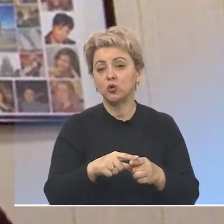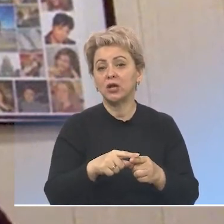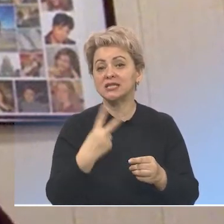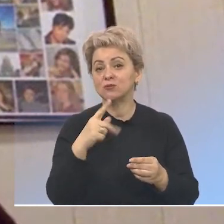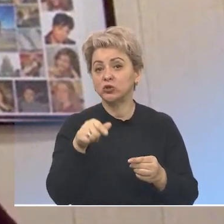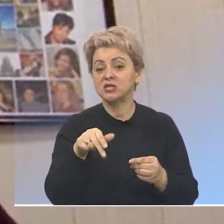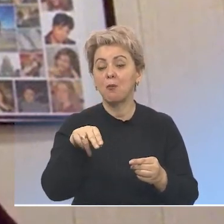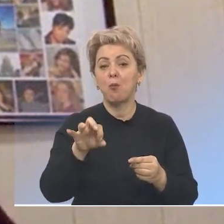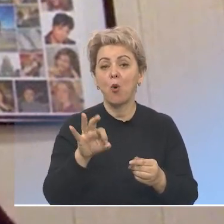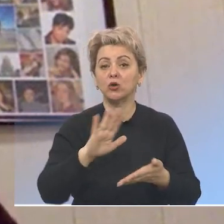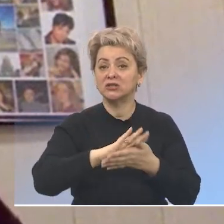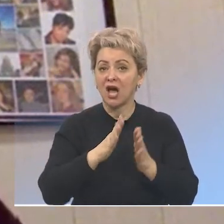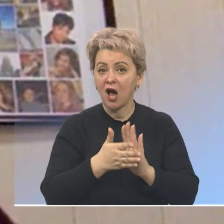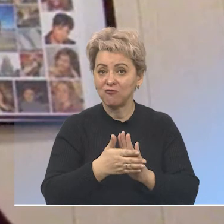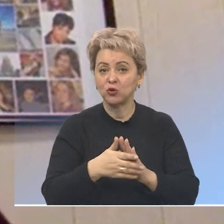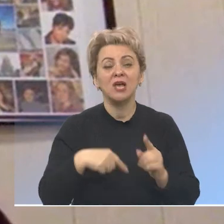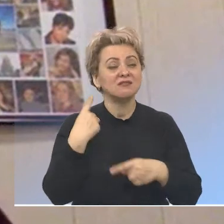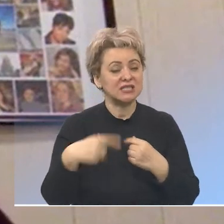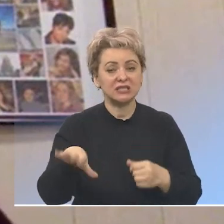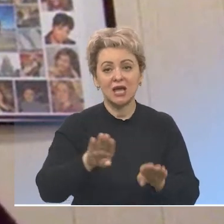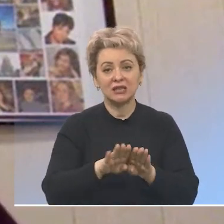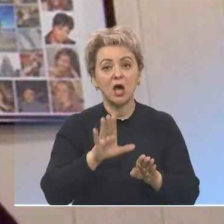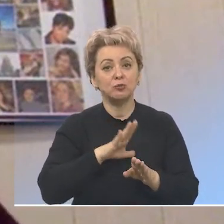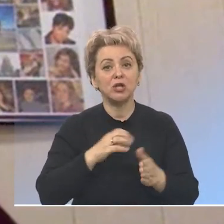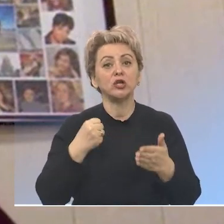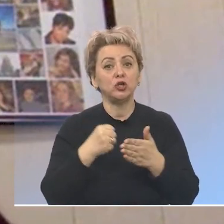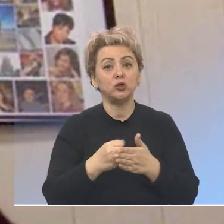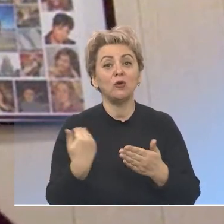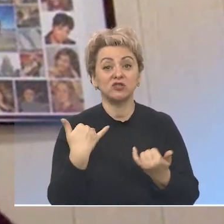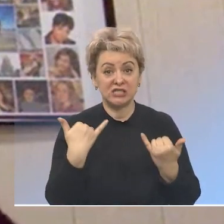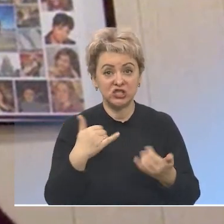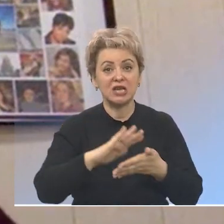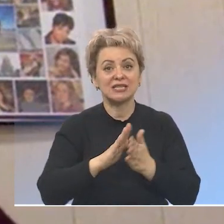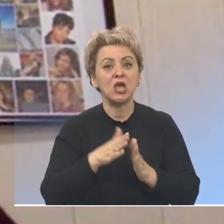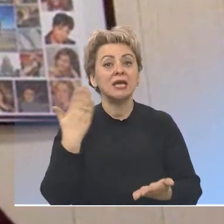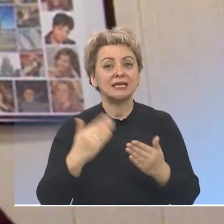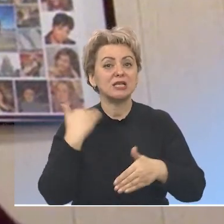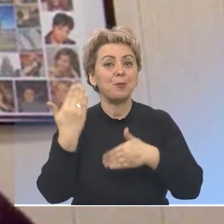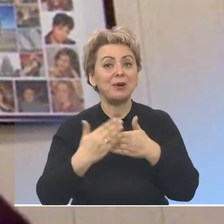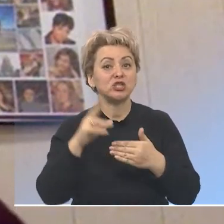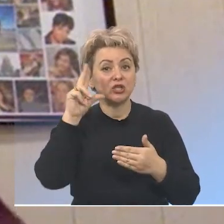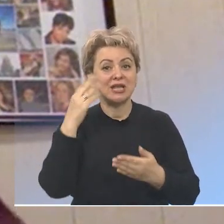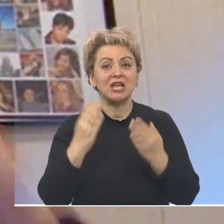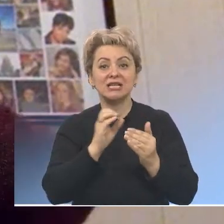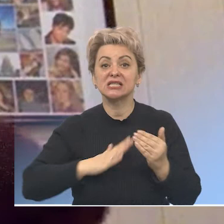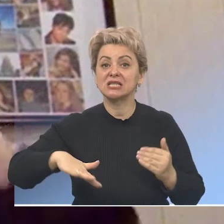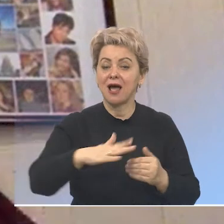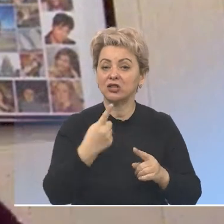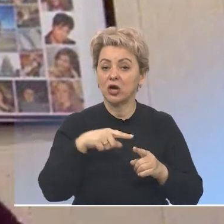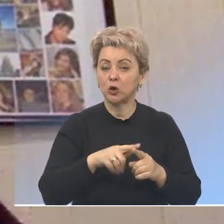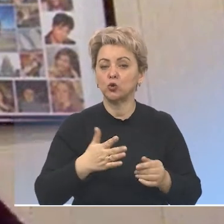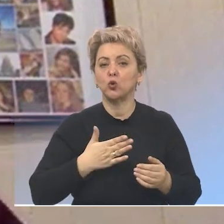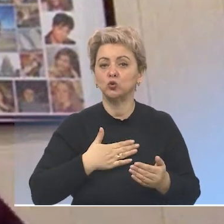которые подразумеваются по договору, и так было всегда и до сложившейся ситуации. Если это ближние даты или если это страны,